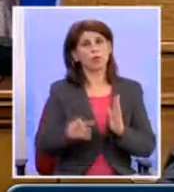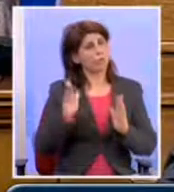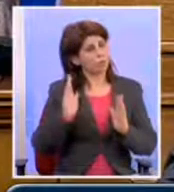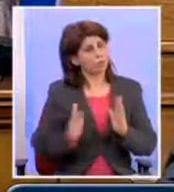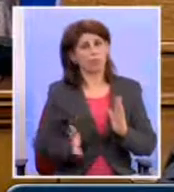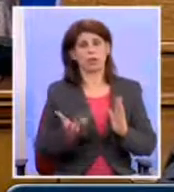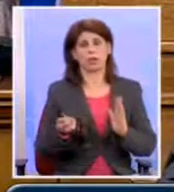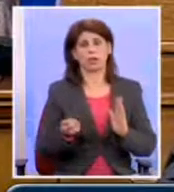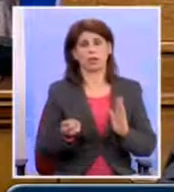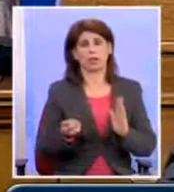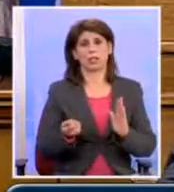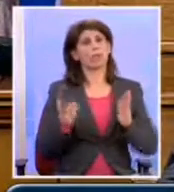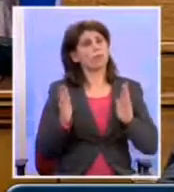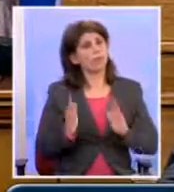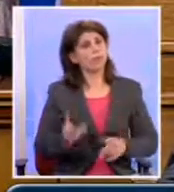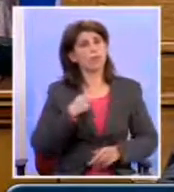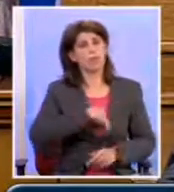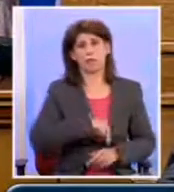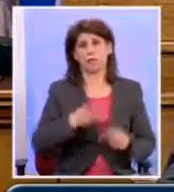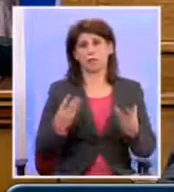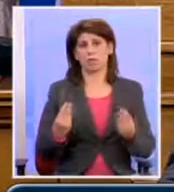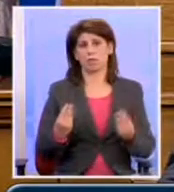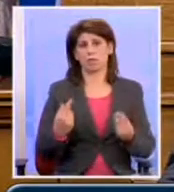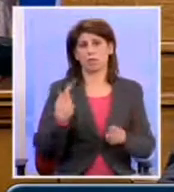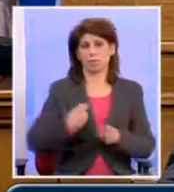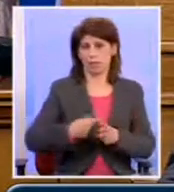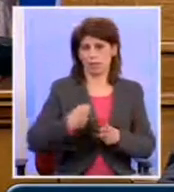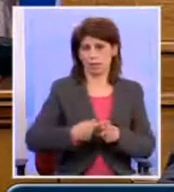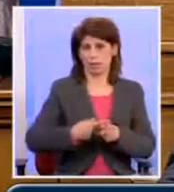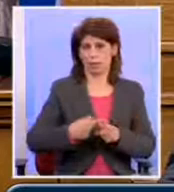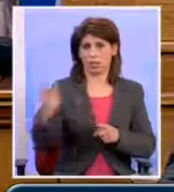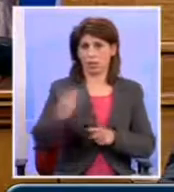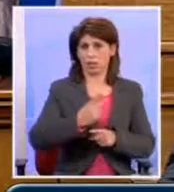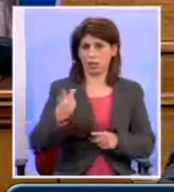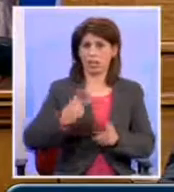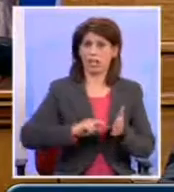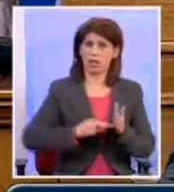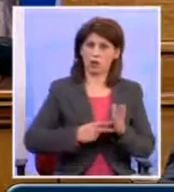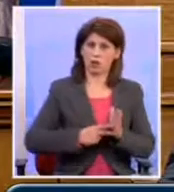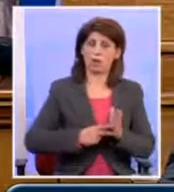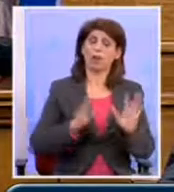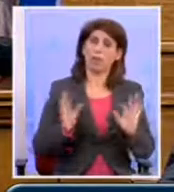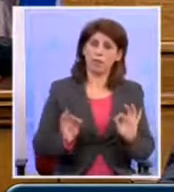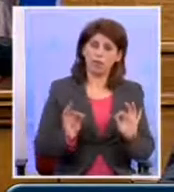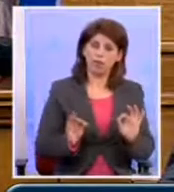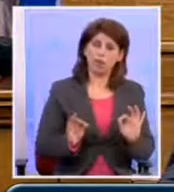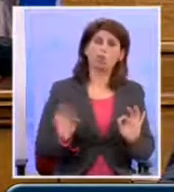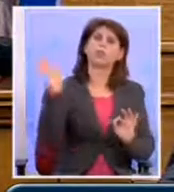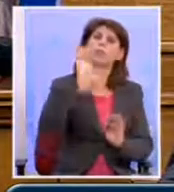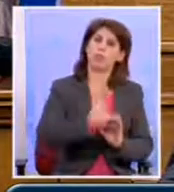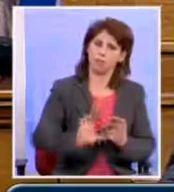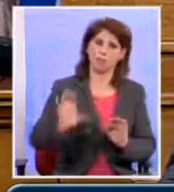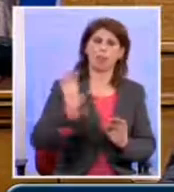εφικτό και θα μπορούσε να ωφελήσει πολύ την ελληνική κοινωνία και οικονομία και βεβαίως και την